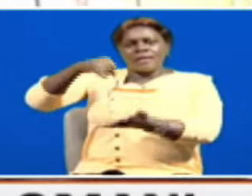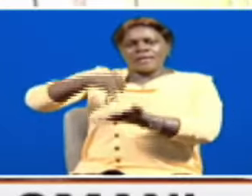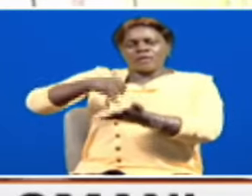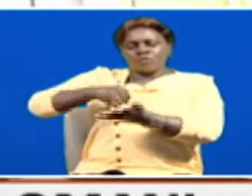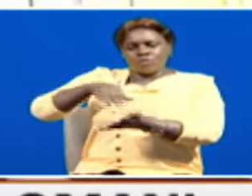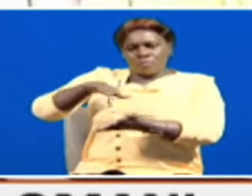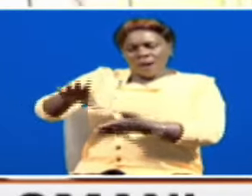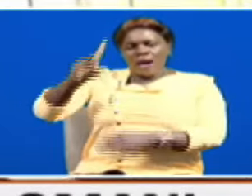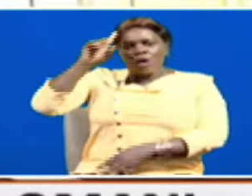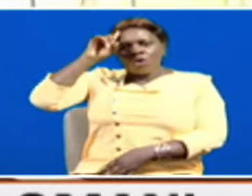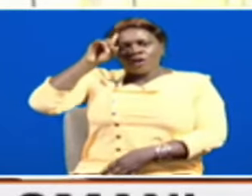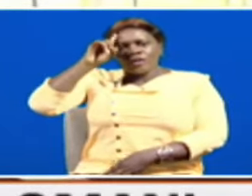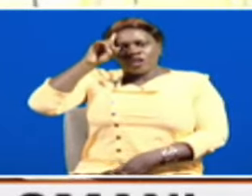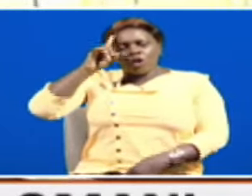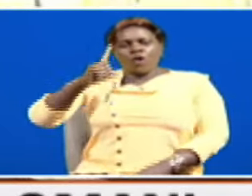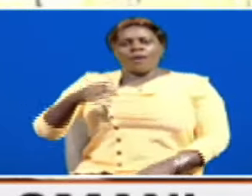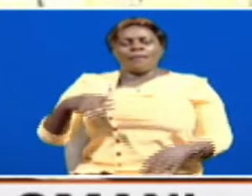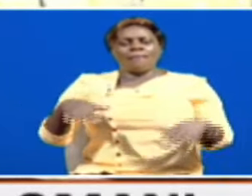wenyeji.